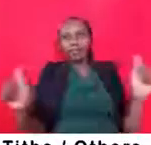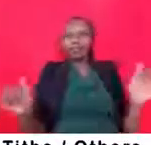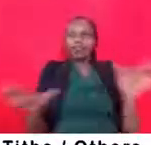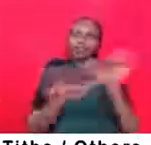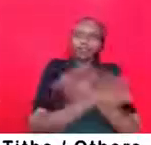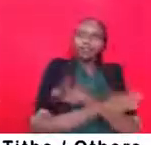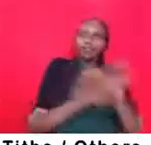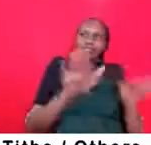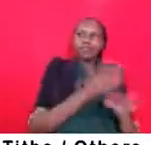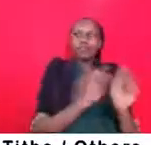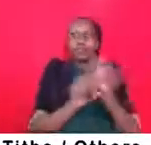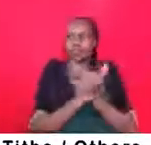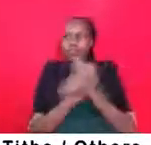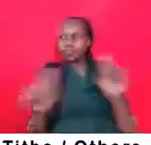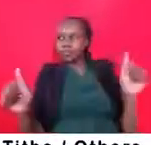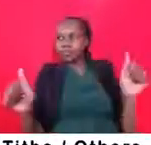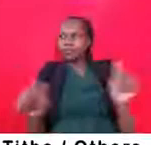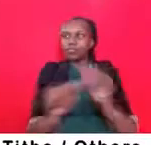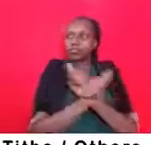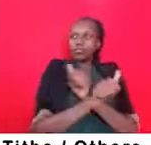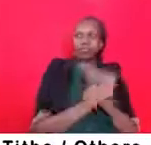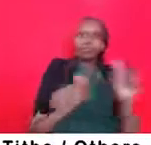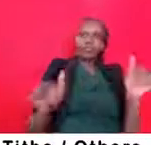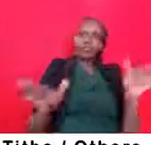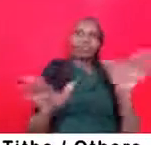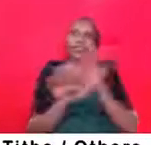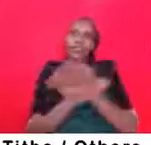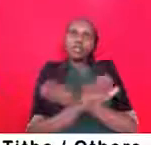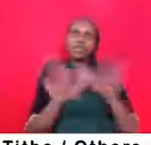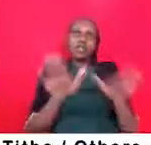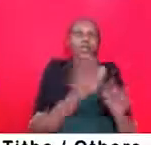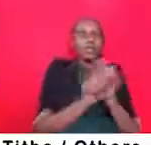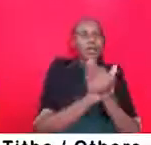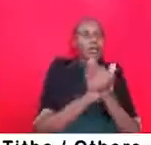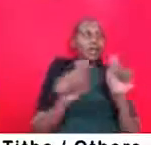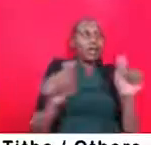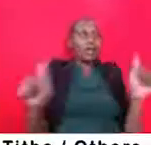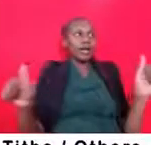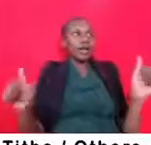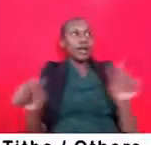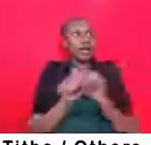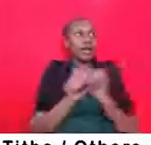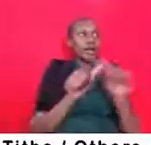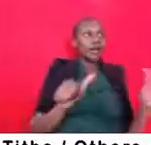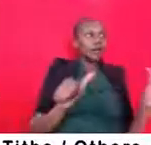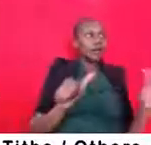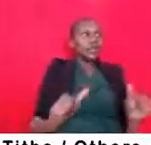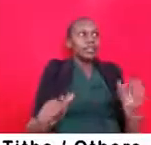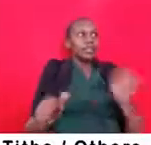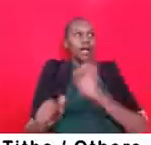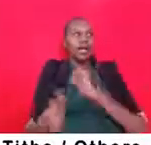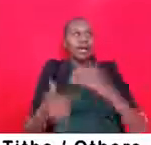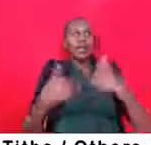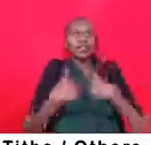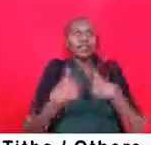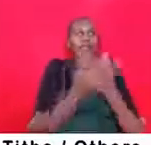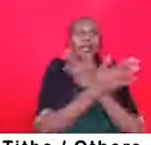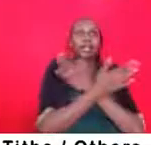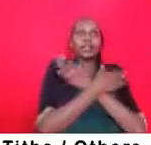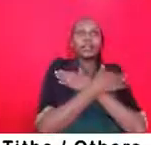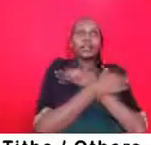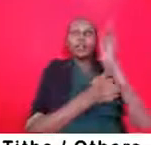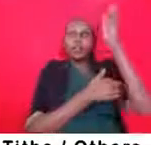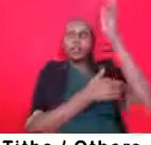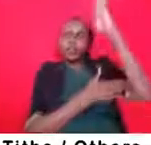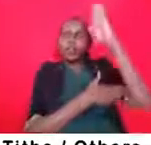sawa sawa. Mambo sawa sawa. Mambo sawa. Okay, now listen to this. I'm a friend of God. I am a